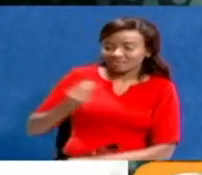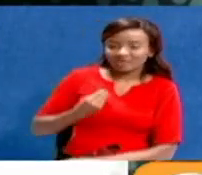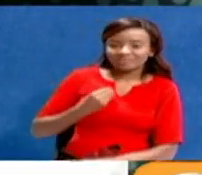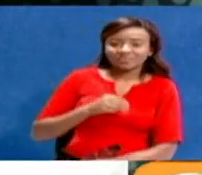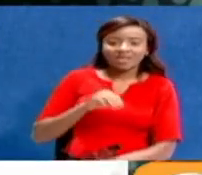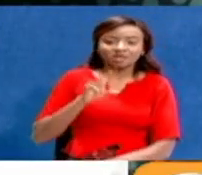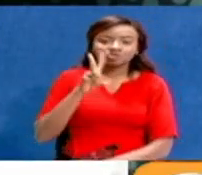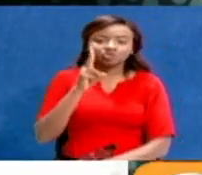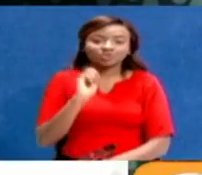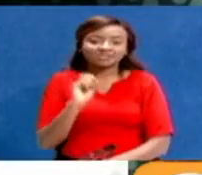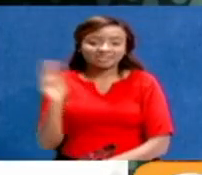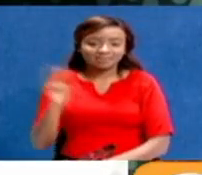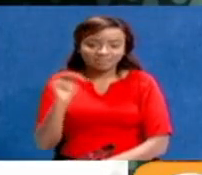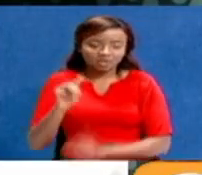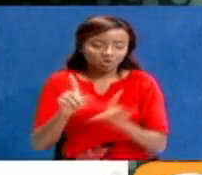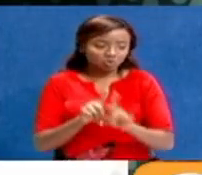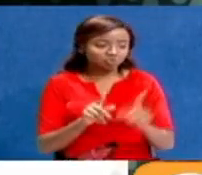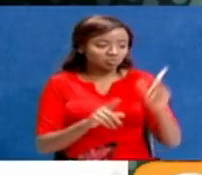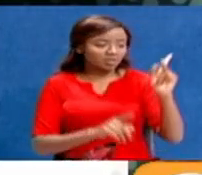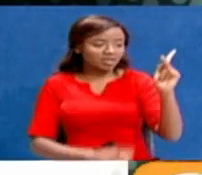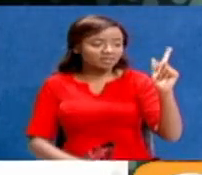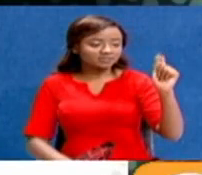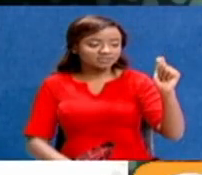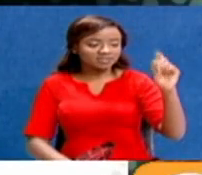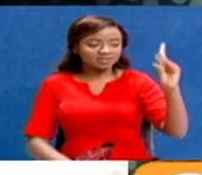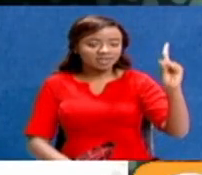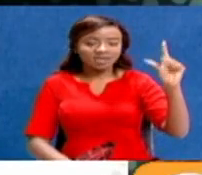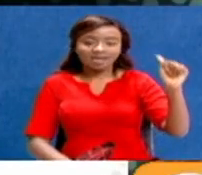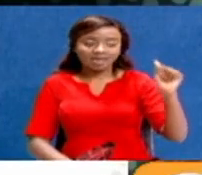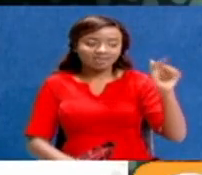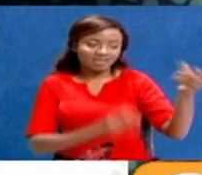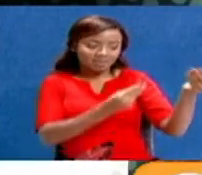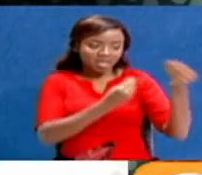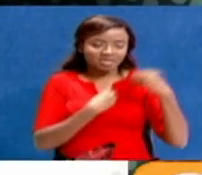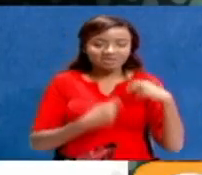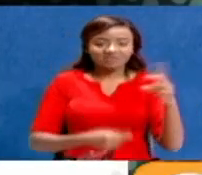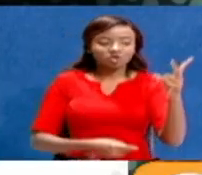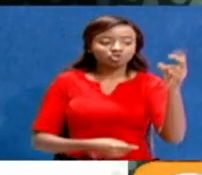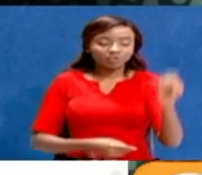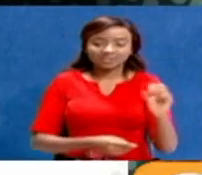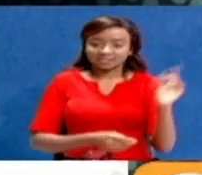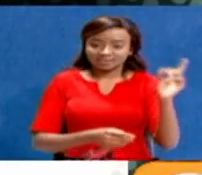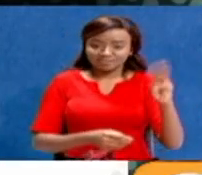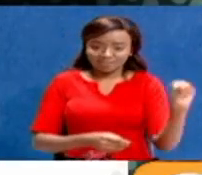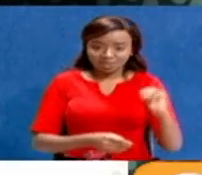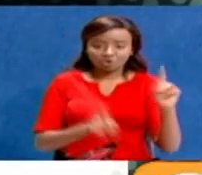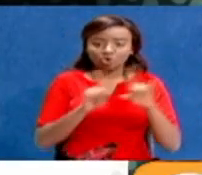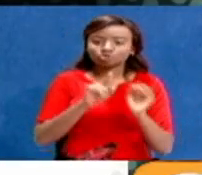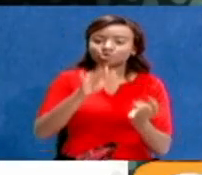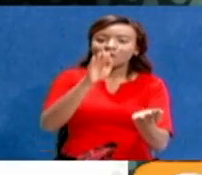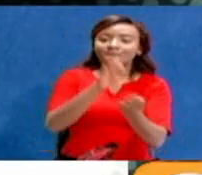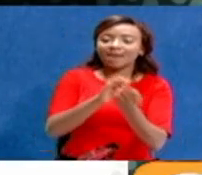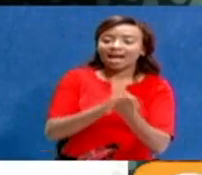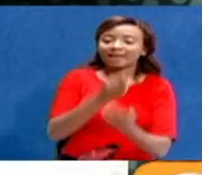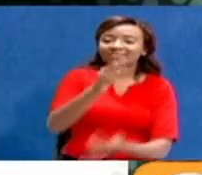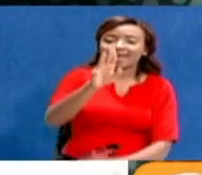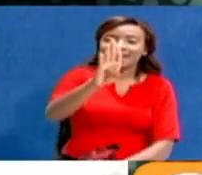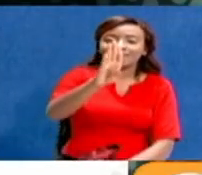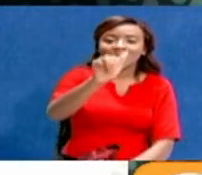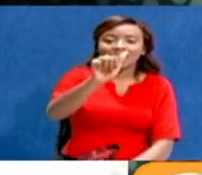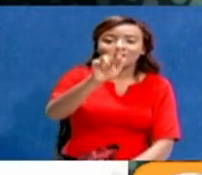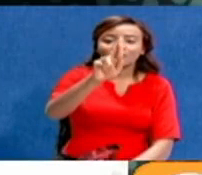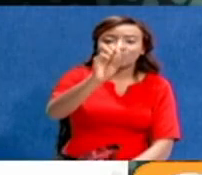20, halmashauri ya KTDA pia ikitoa milioni 20, benki ya Baroda nao waliwasilisha cheki ya milioni